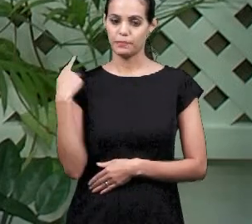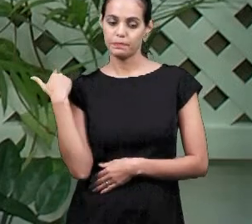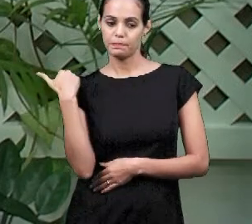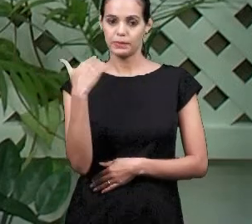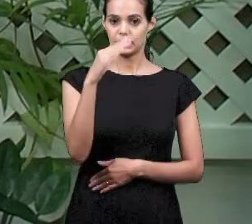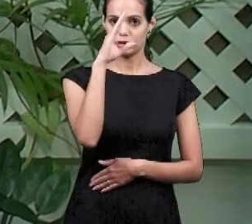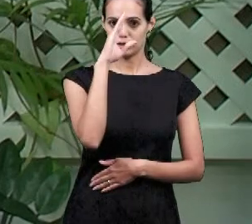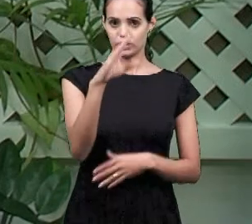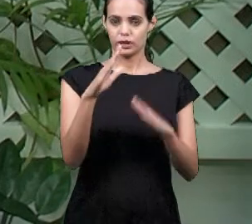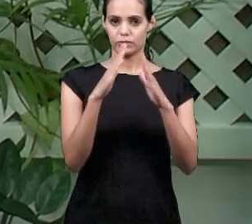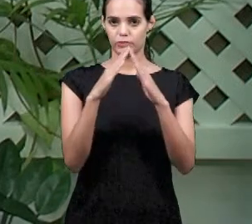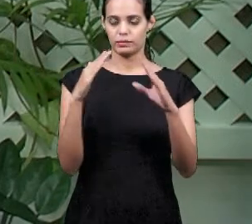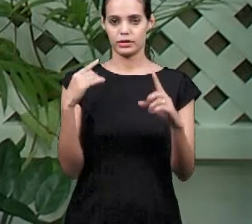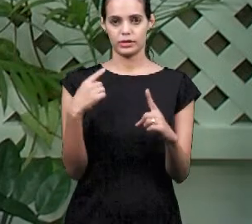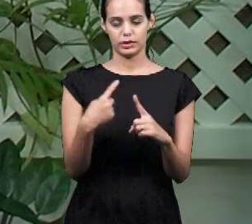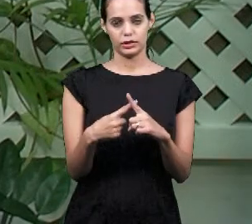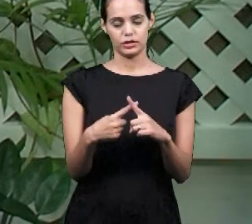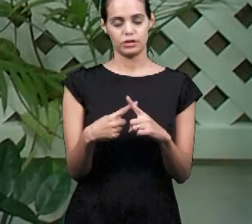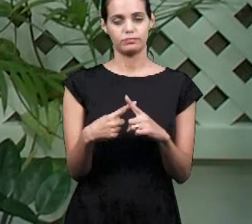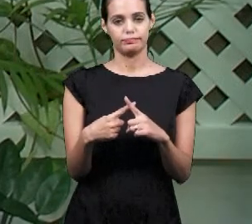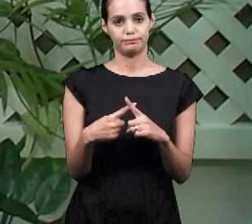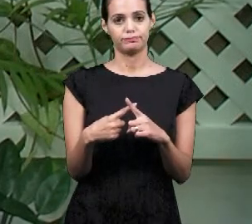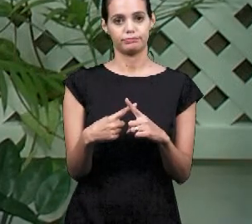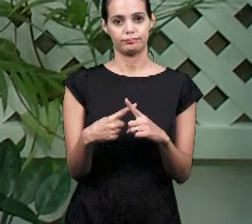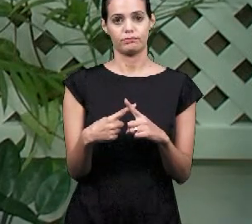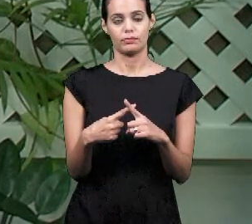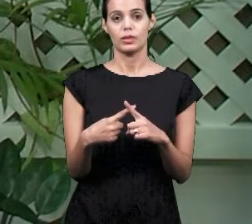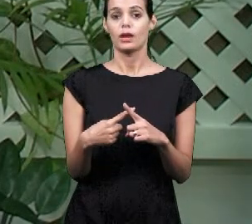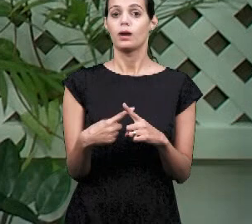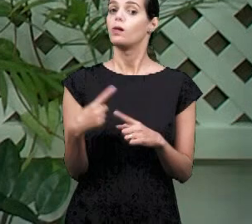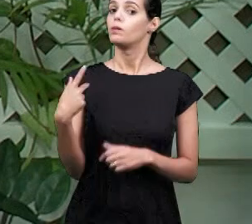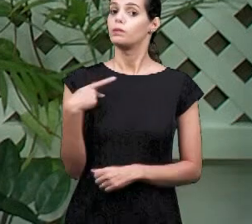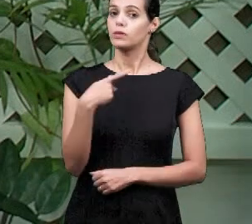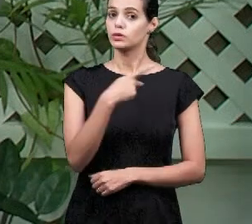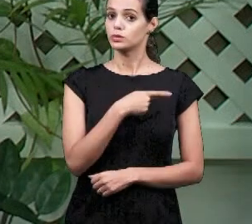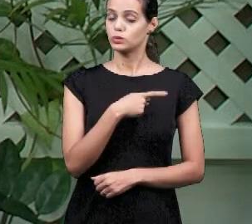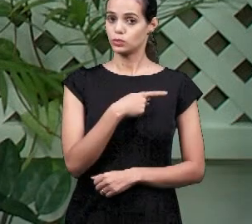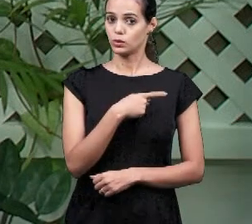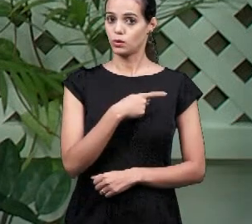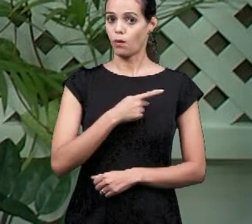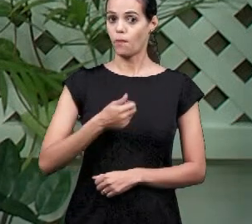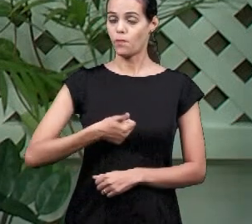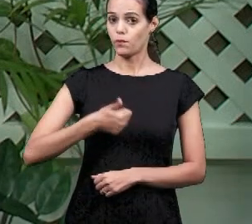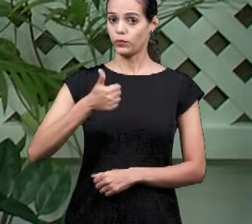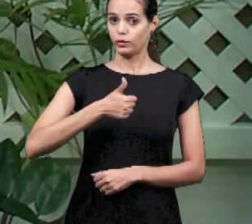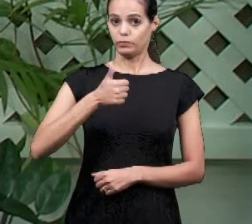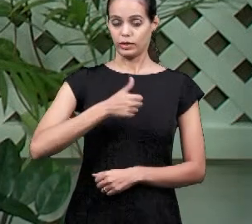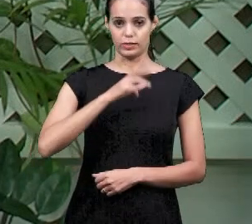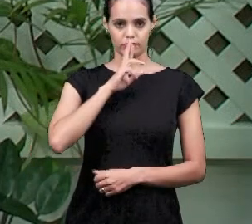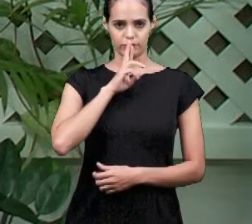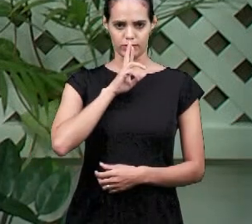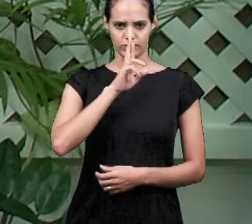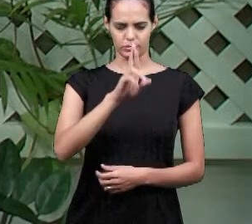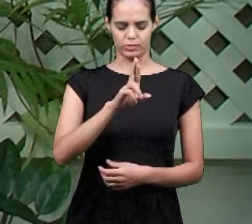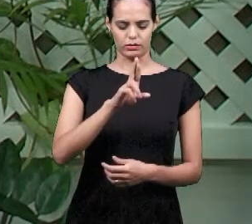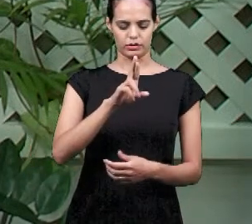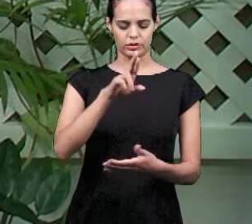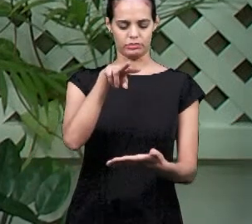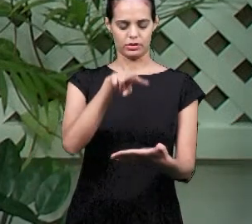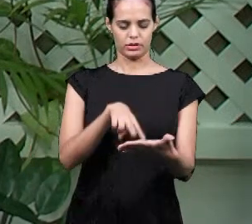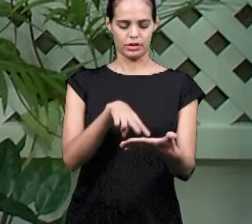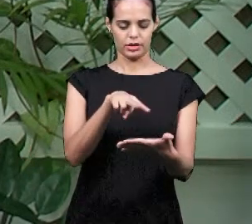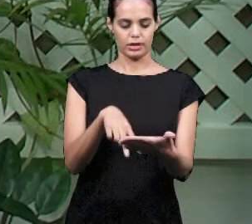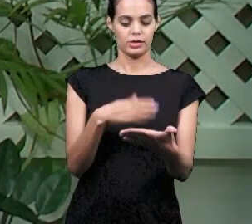les frères écoutent des prédications. Des fois, nous envoyons les questions et les réponses et de manière simplifiée, nous